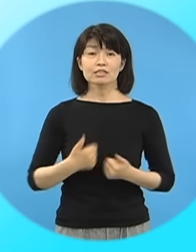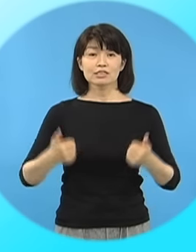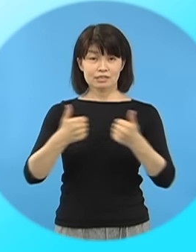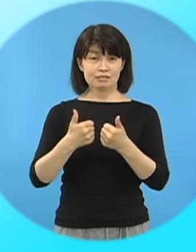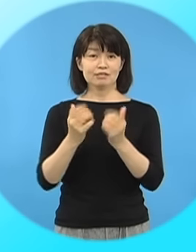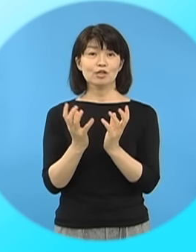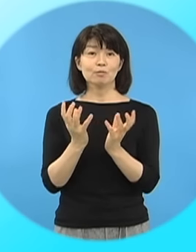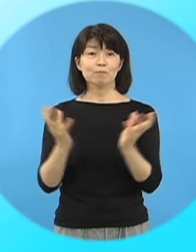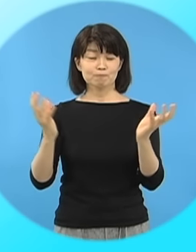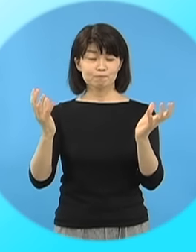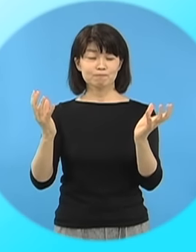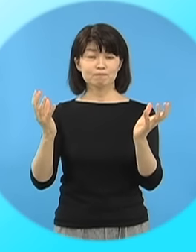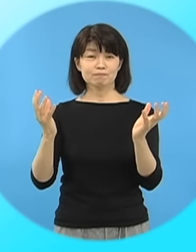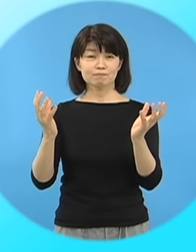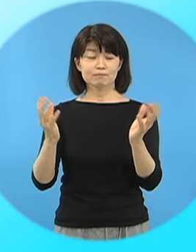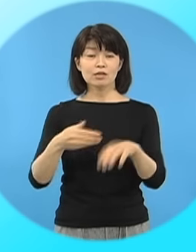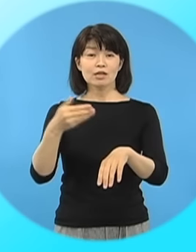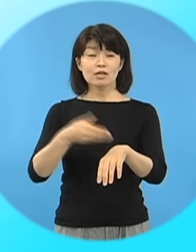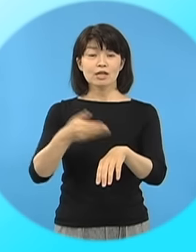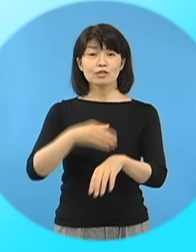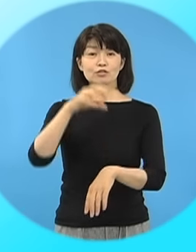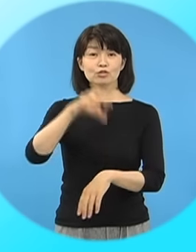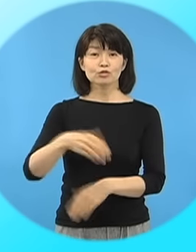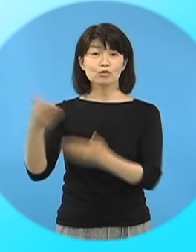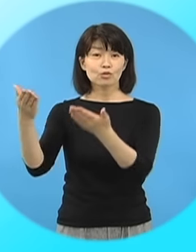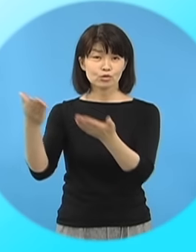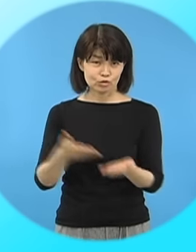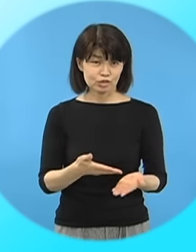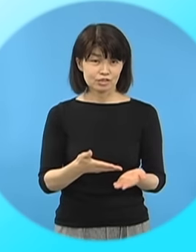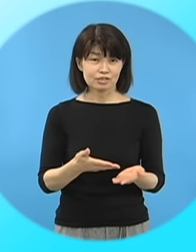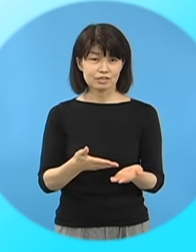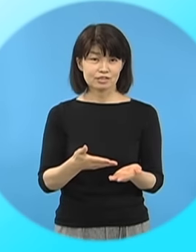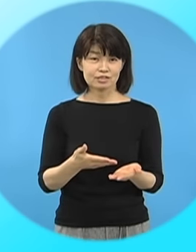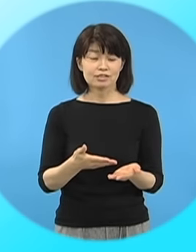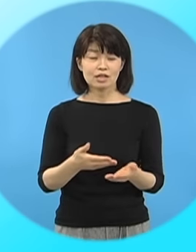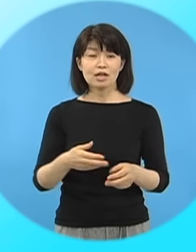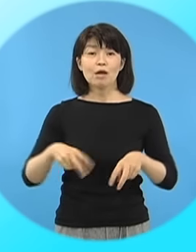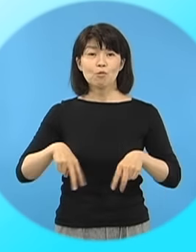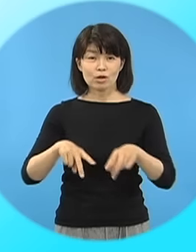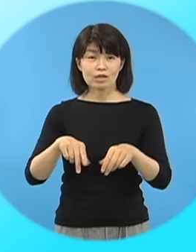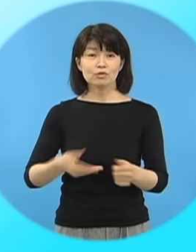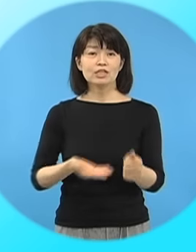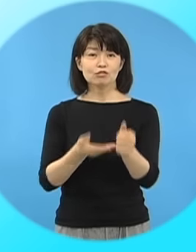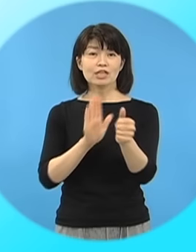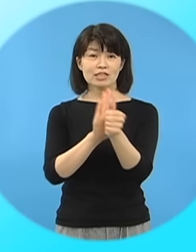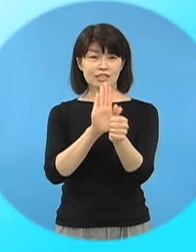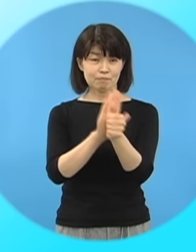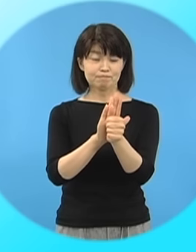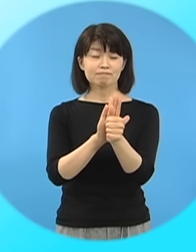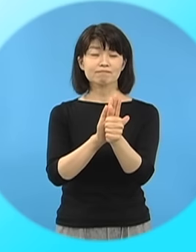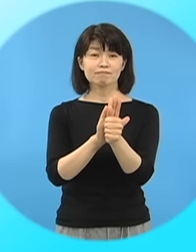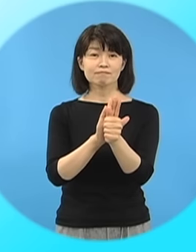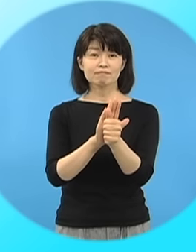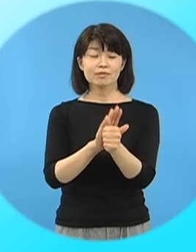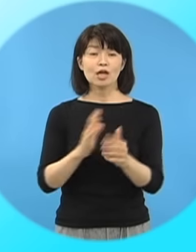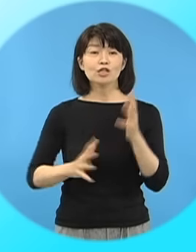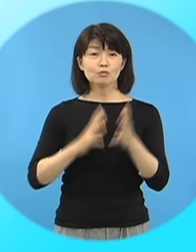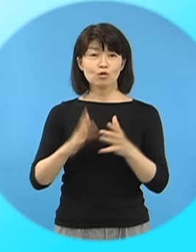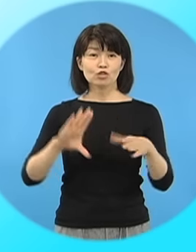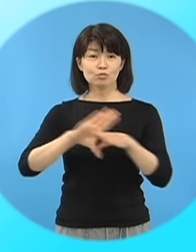は大会気運の情勢キャンプ地の誘致ボランティアの育成支援